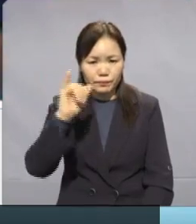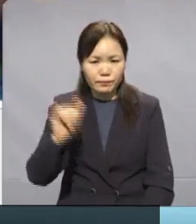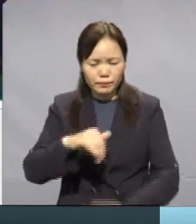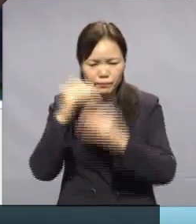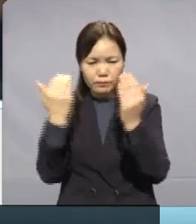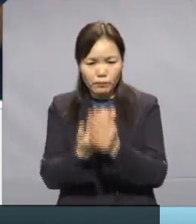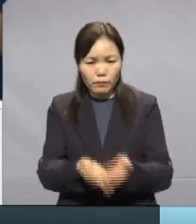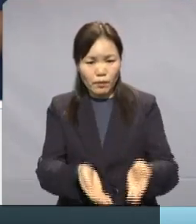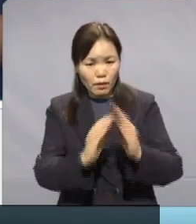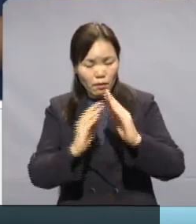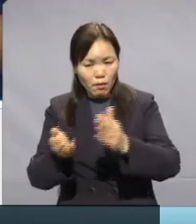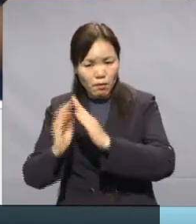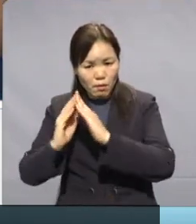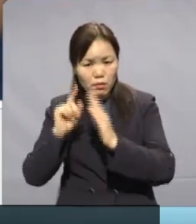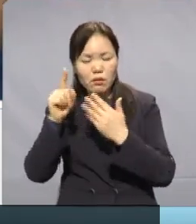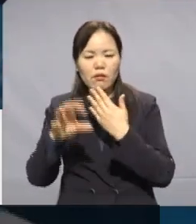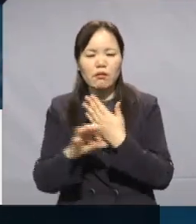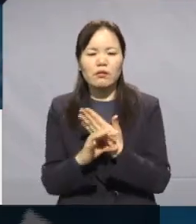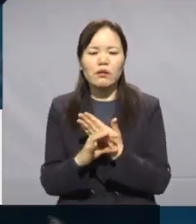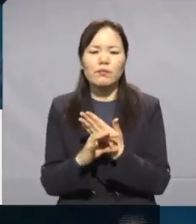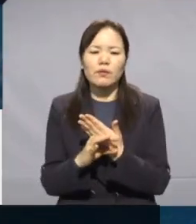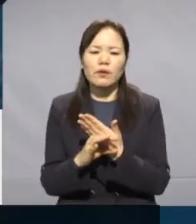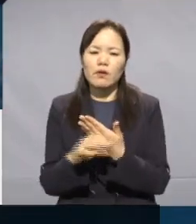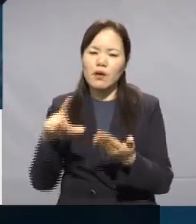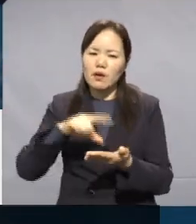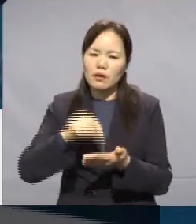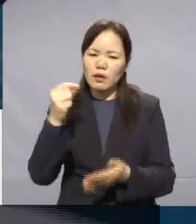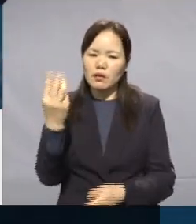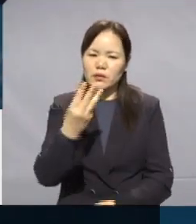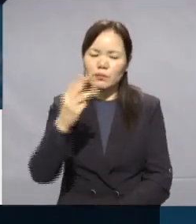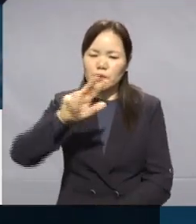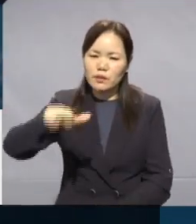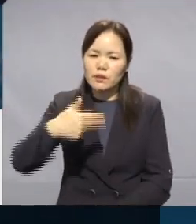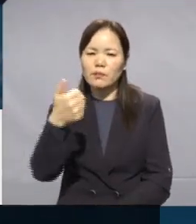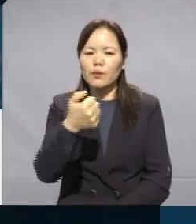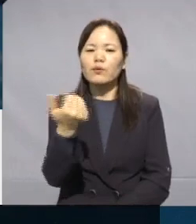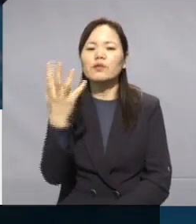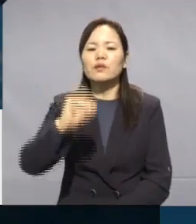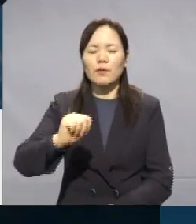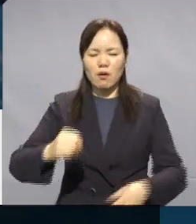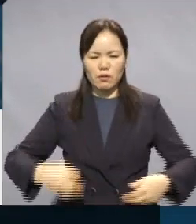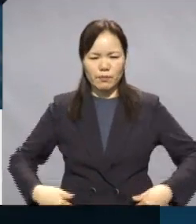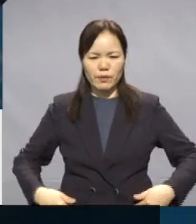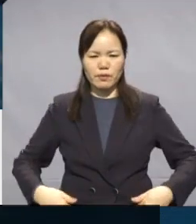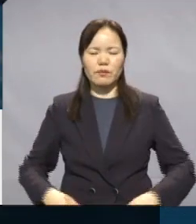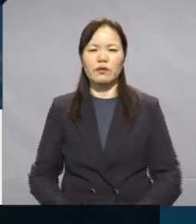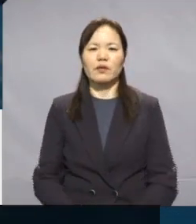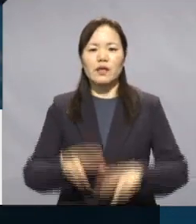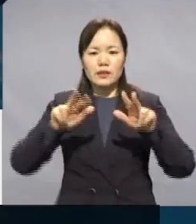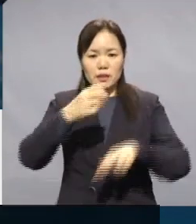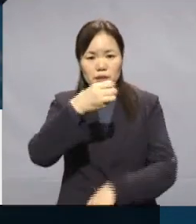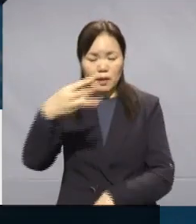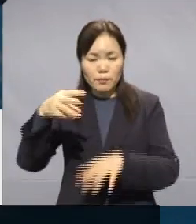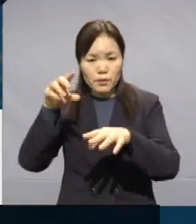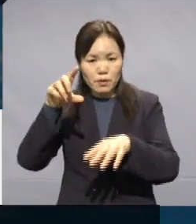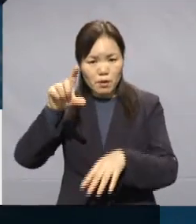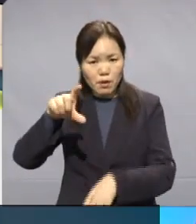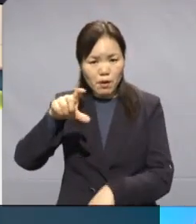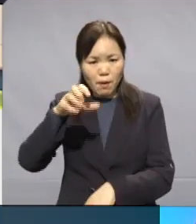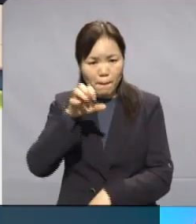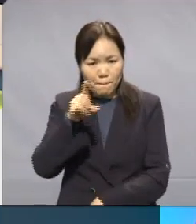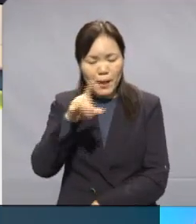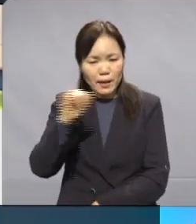다 깔으려고 그러면 지금 나온 거 보면은 3,750억 정도가 필요합니다. 그러니까 지금 삼성페이는 기존의